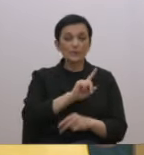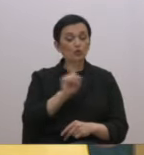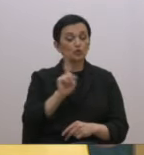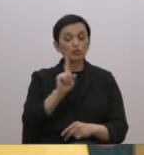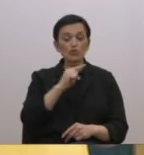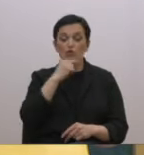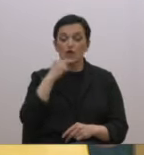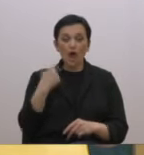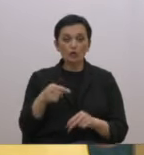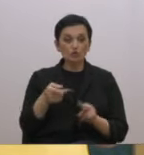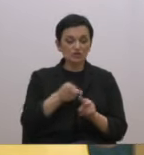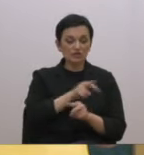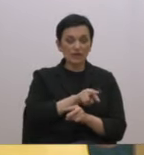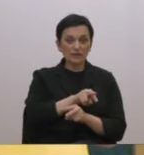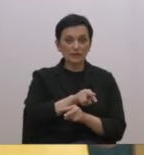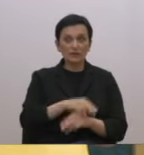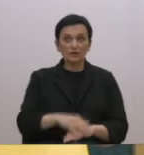გარუსთები.